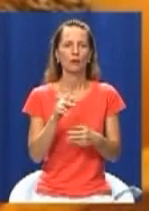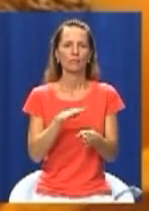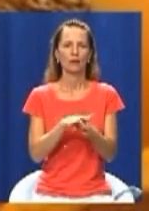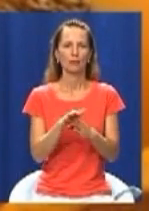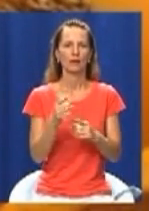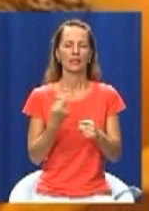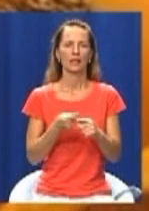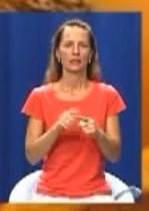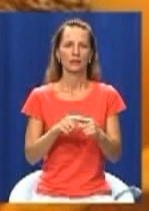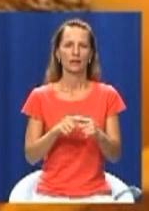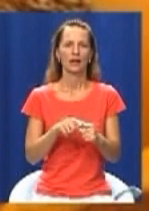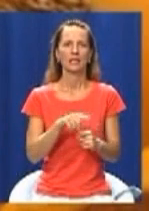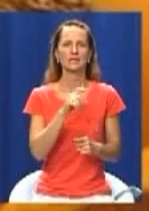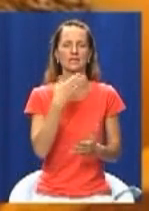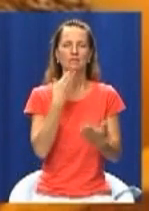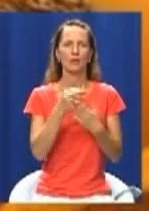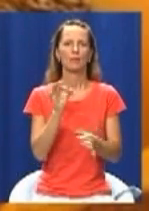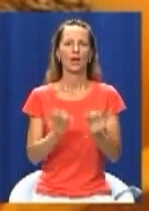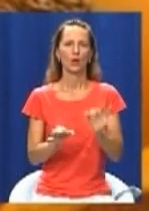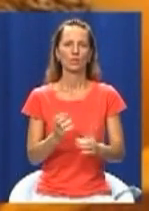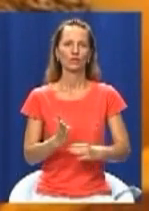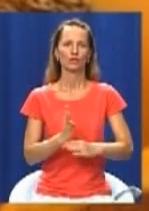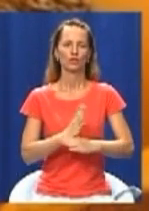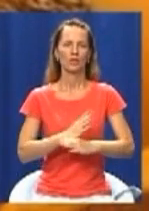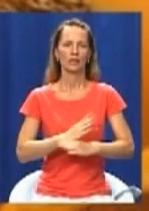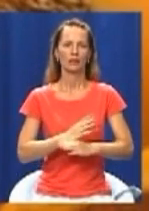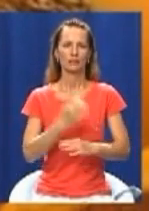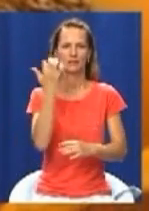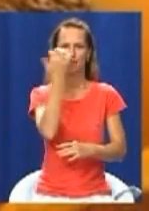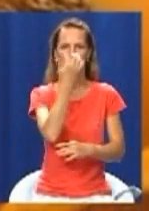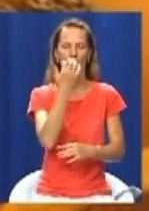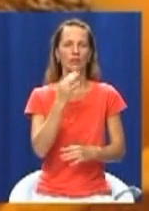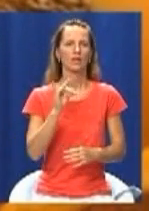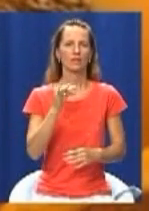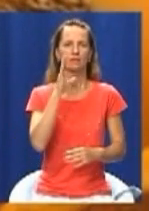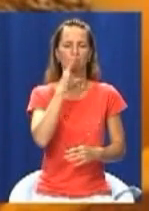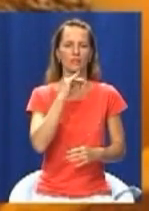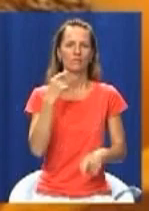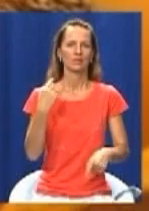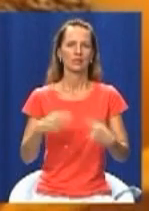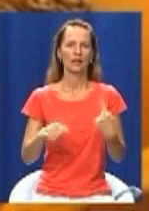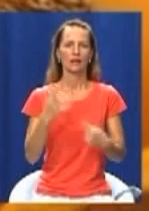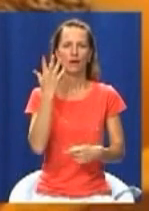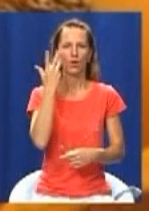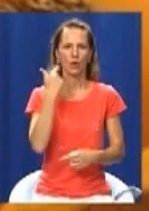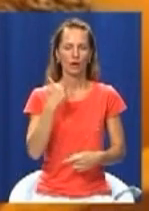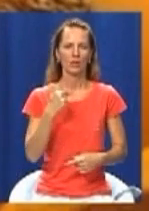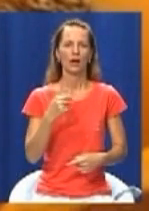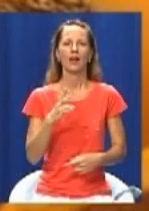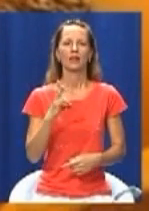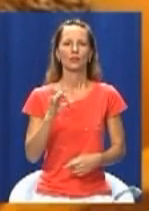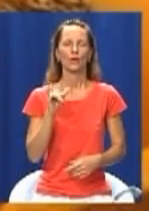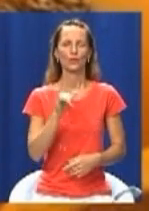це. За свою природу їжаки сліпуваті, хоча й здатні розрізняти кольори. Однак